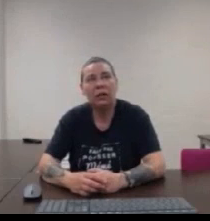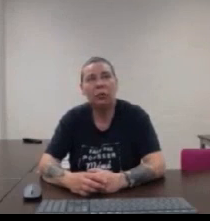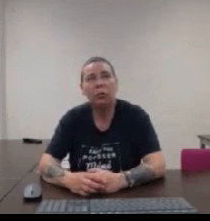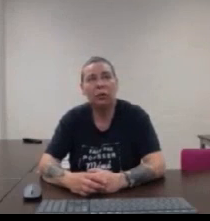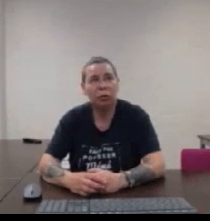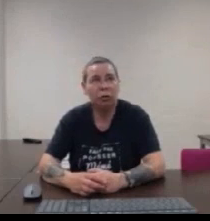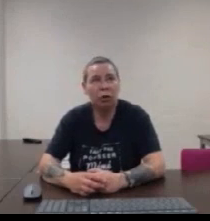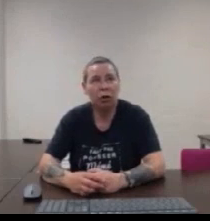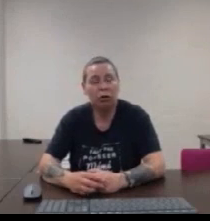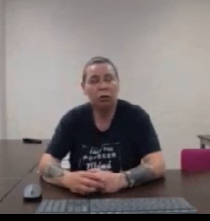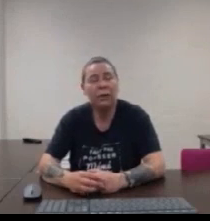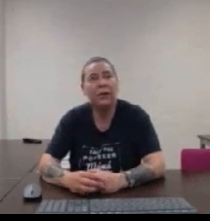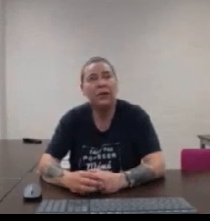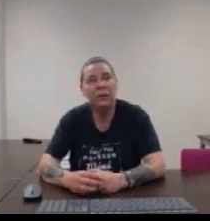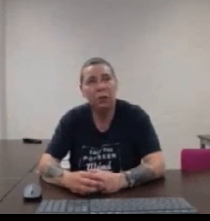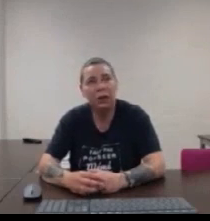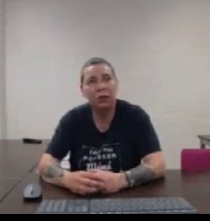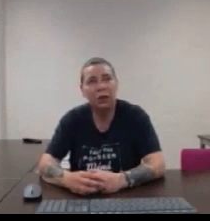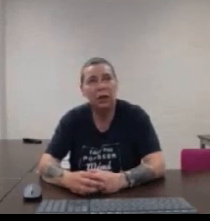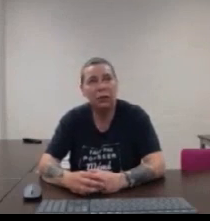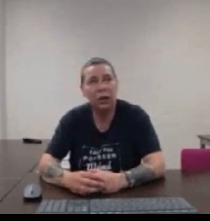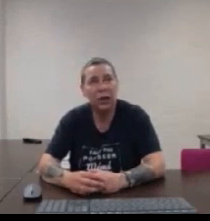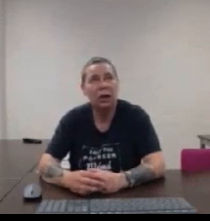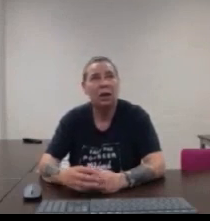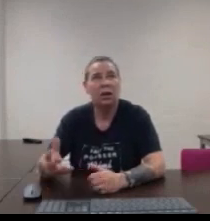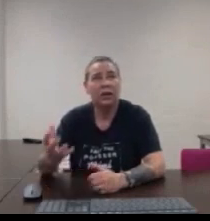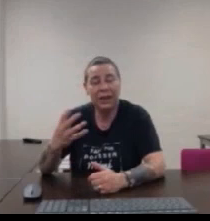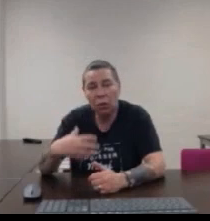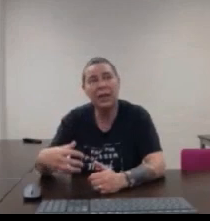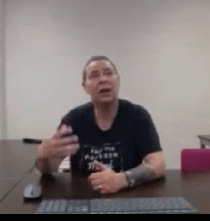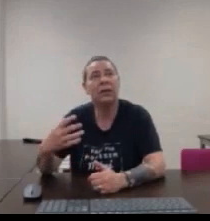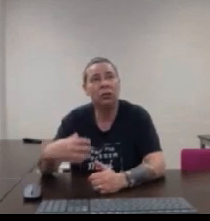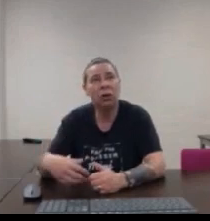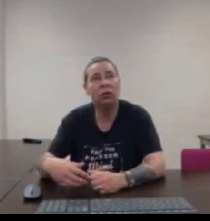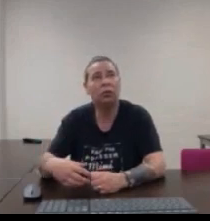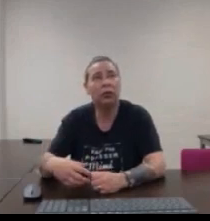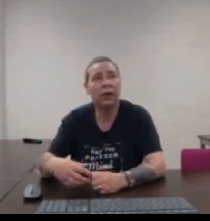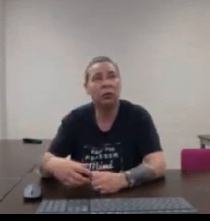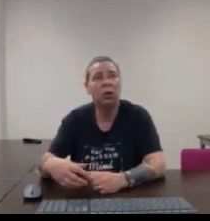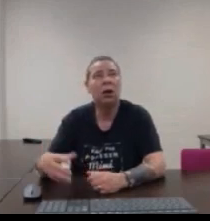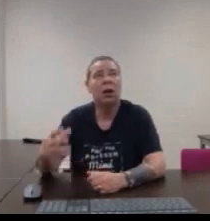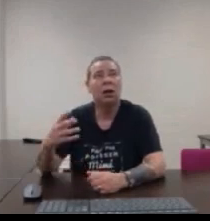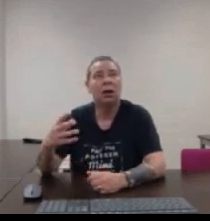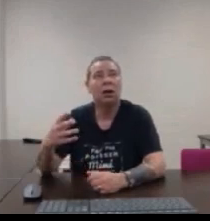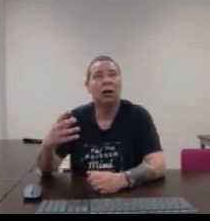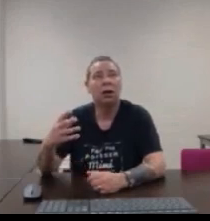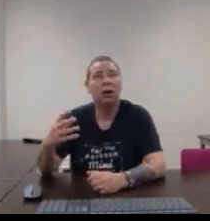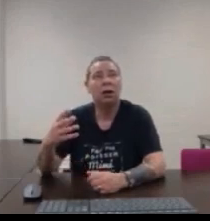aussi un zoom sur la fatigue visuelle que j'ai évoquée, qui est en lien avec une grande concentration,